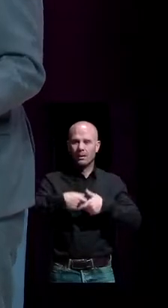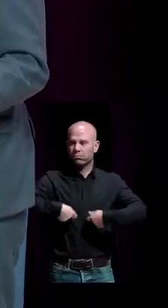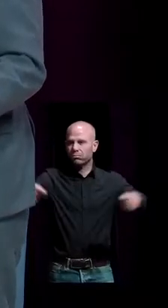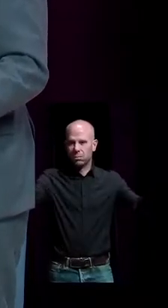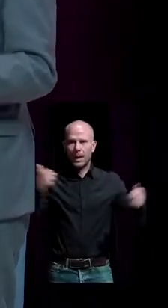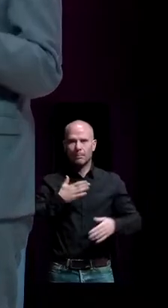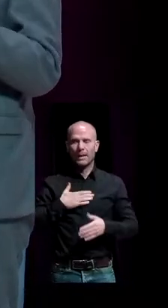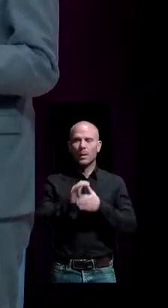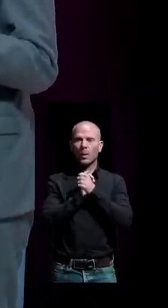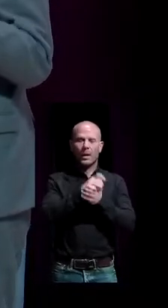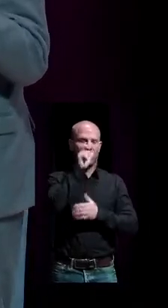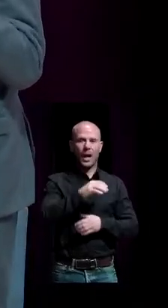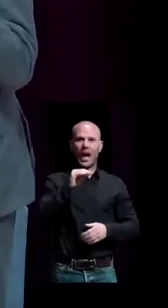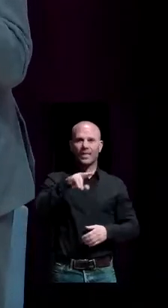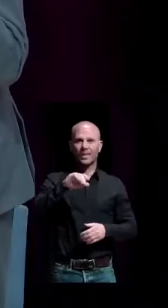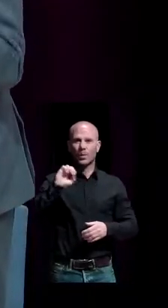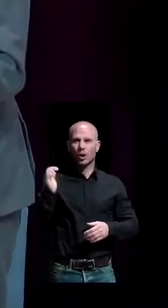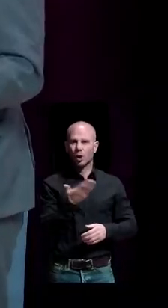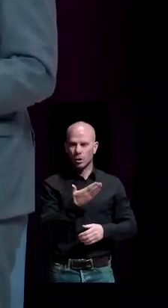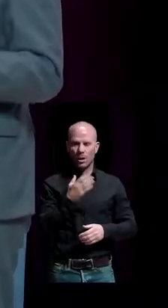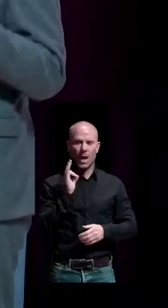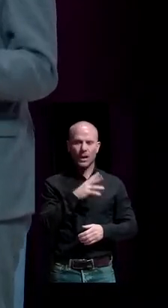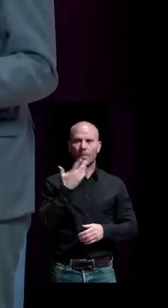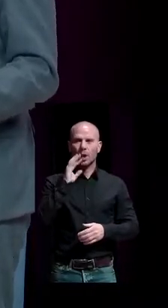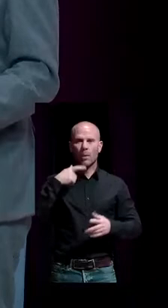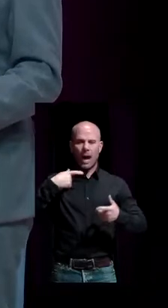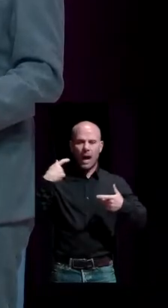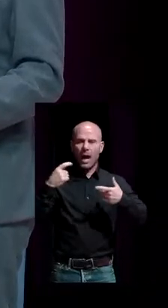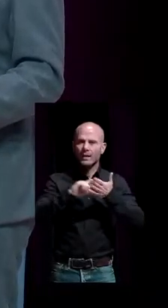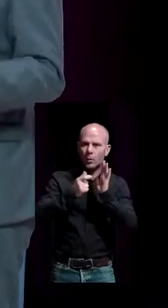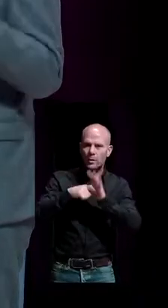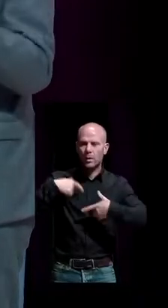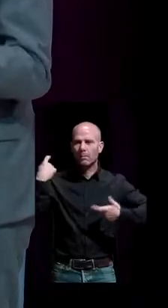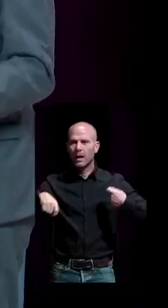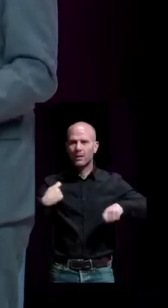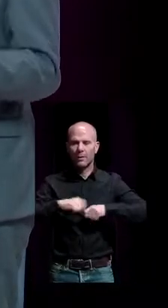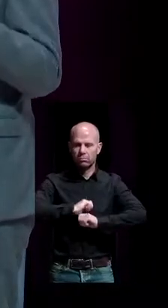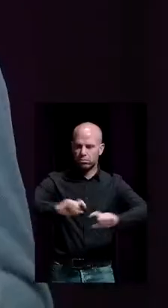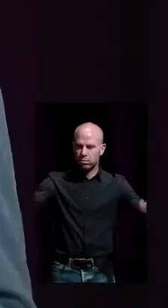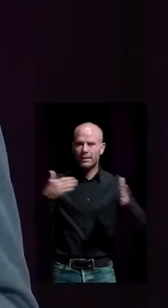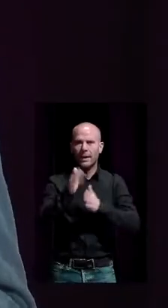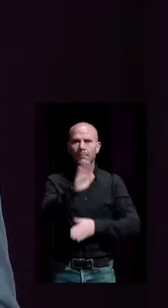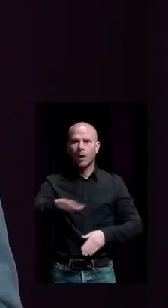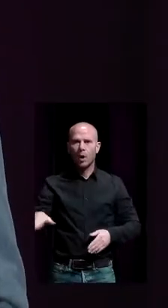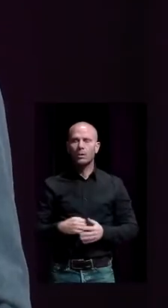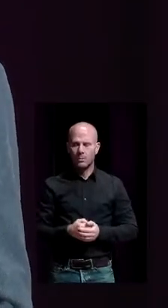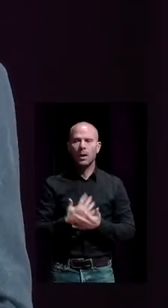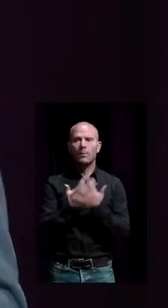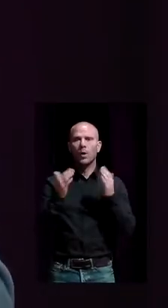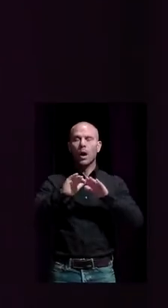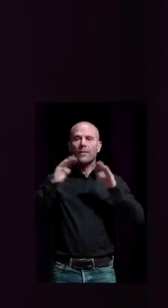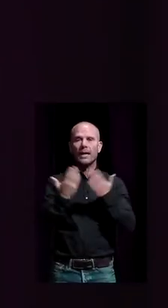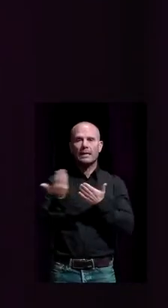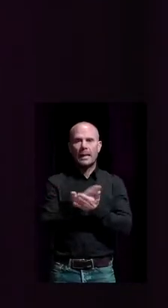Anthony Costello där, han pratade om annonser och marknadsföring till barn. Och i många av världens länder